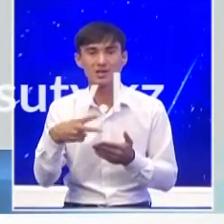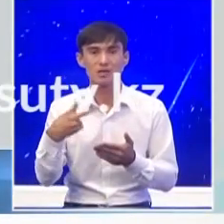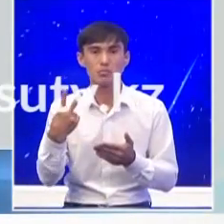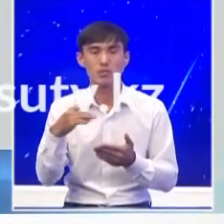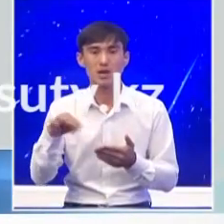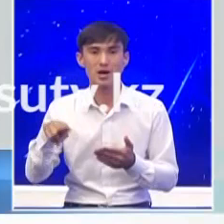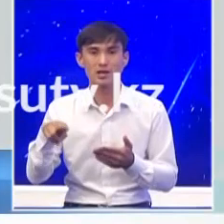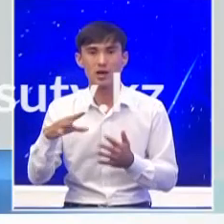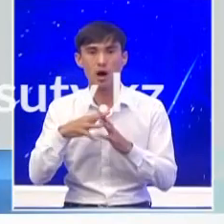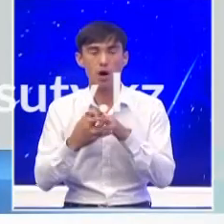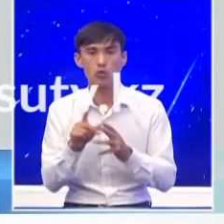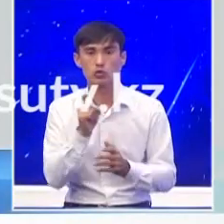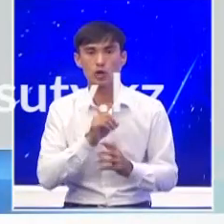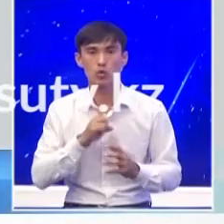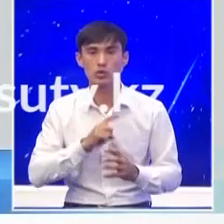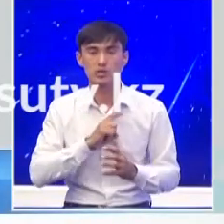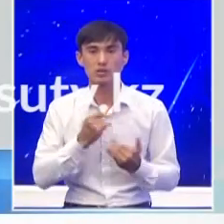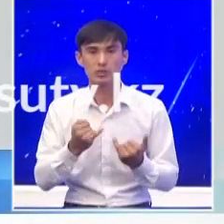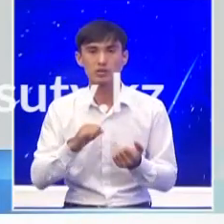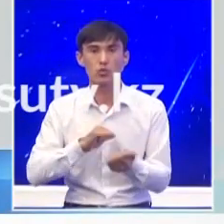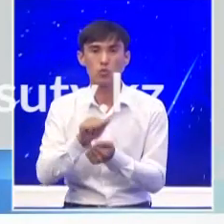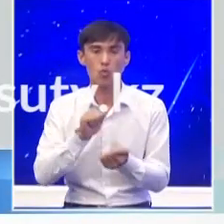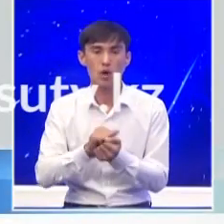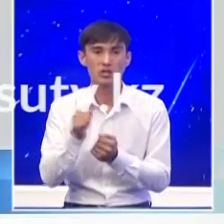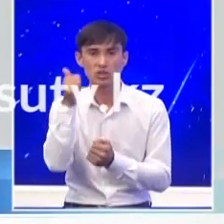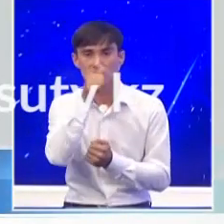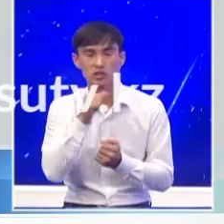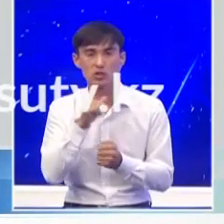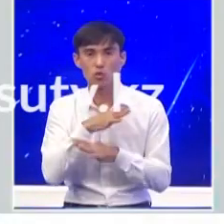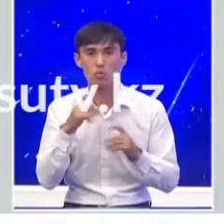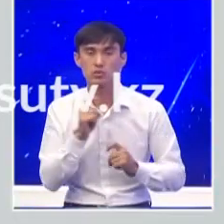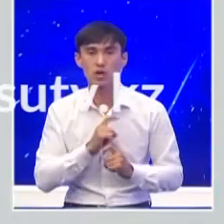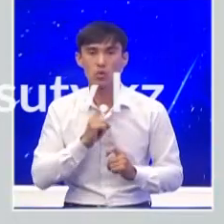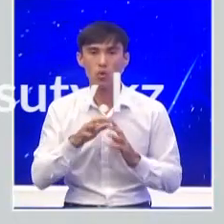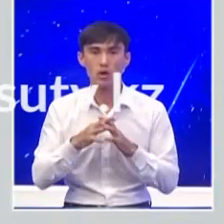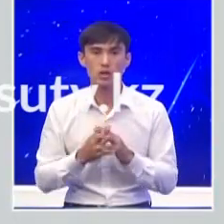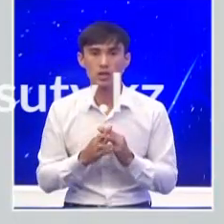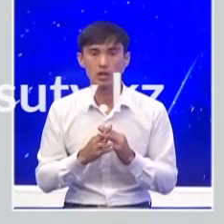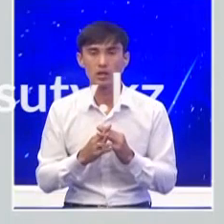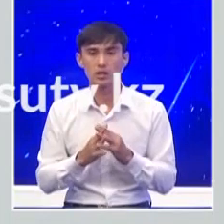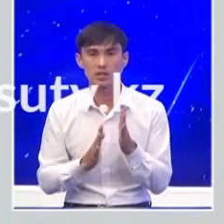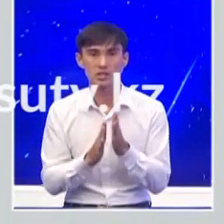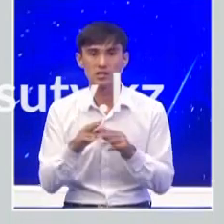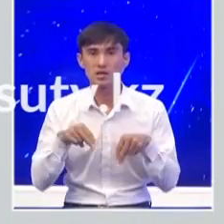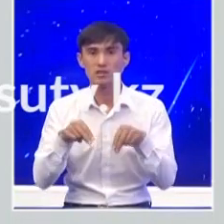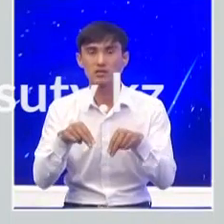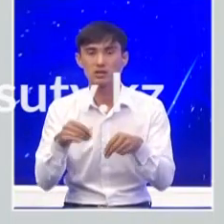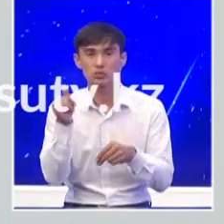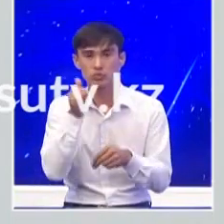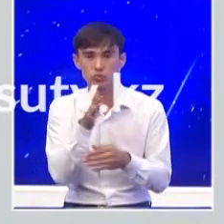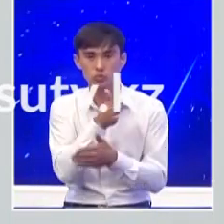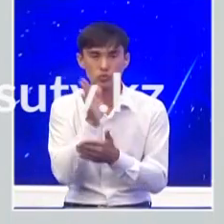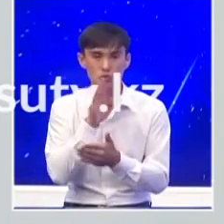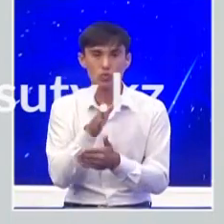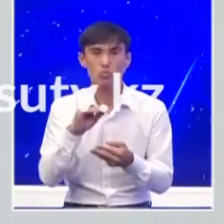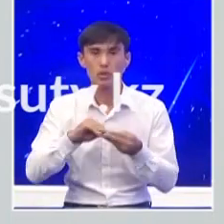білесіздер, қуаңшылық жыл. Егіндері көп шаруалардың егіндері шықпай қалды. Суару мәселесі